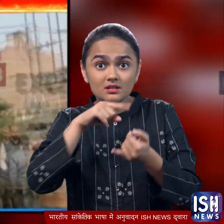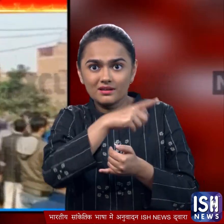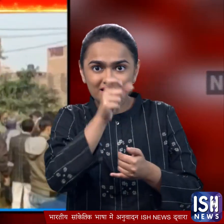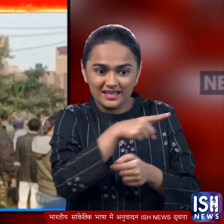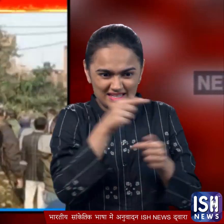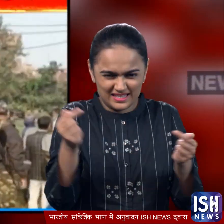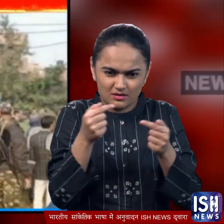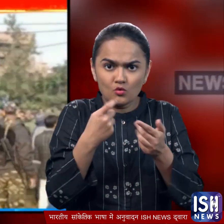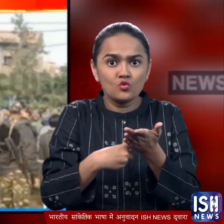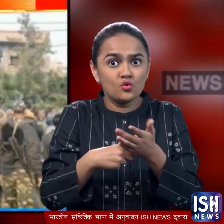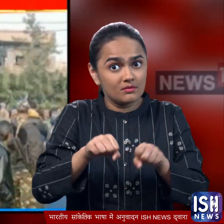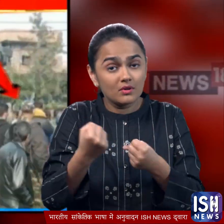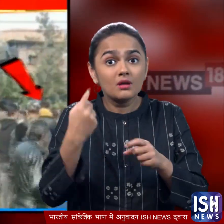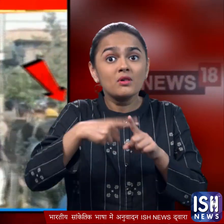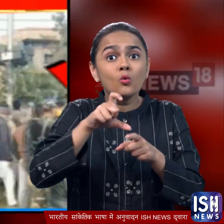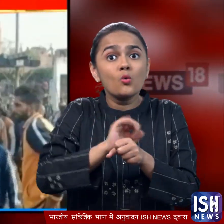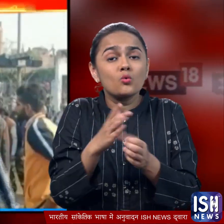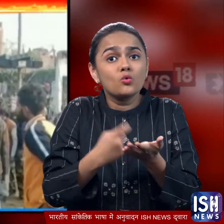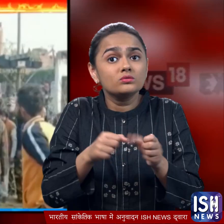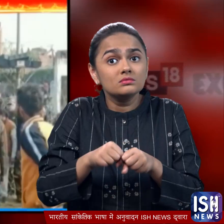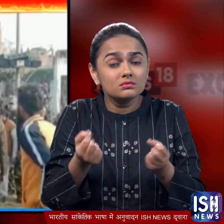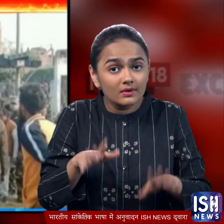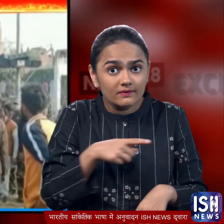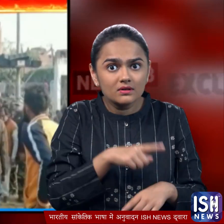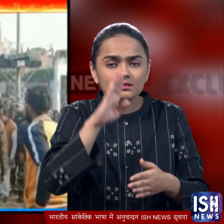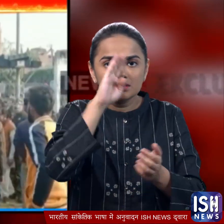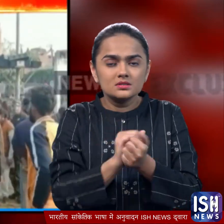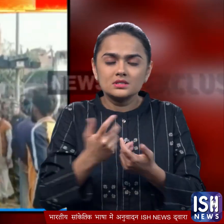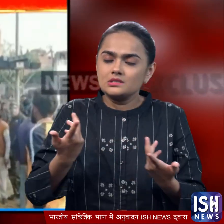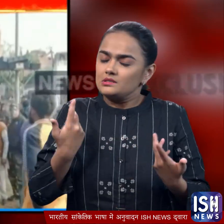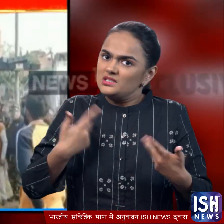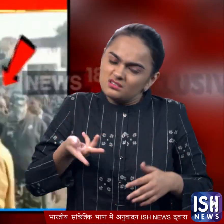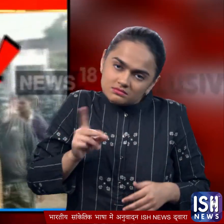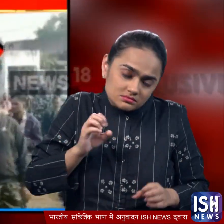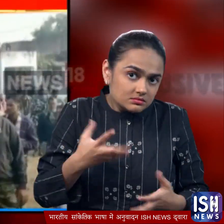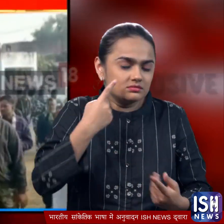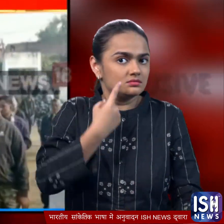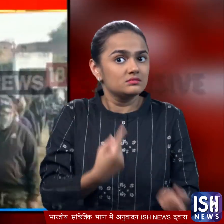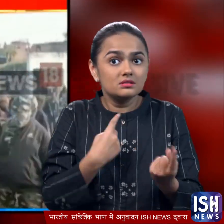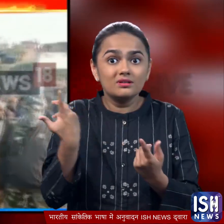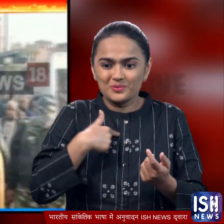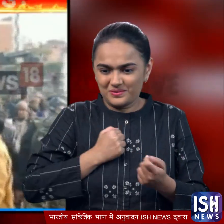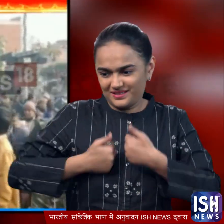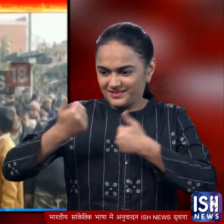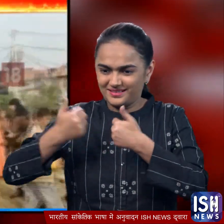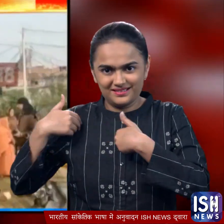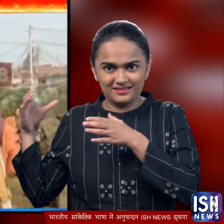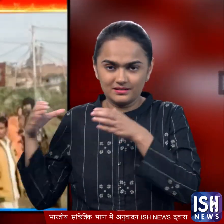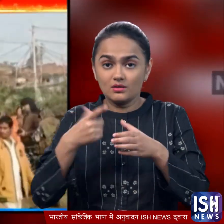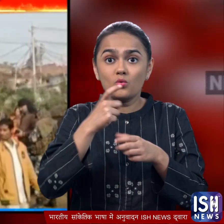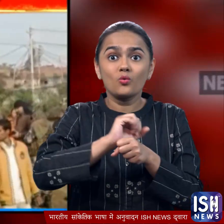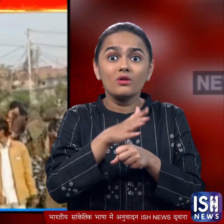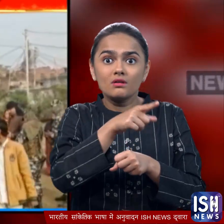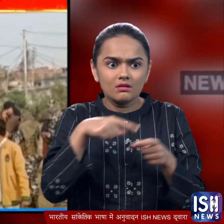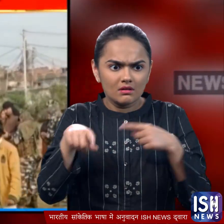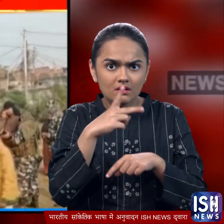आचार संहिता के उल्लंघन के साथ ही कोरोना नियम भी तोड़े। पुलिस को उन पर यह कार्रवाई तब करनी पड़ी जब उन्होंने अपने समर्थकों के साथ वहां जनसभा की। हालांकि